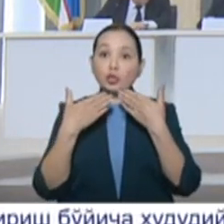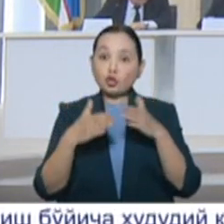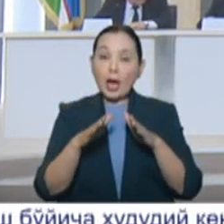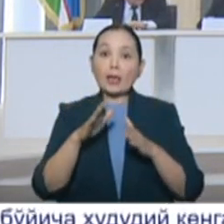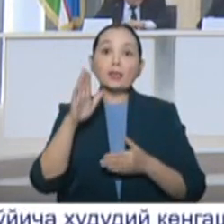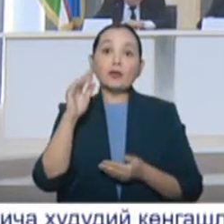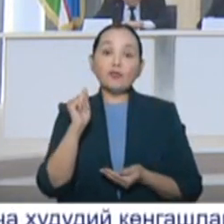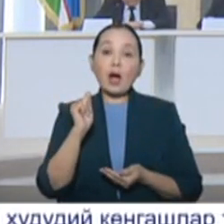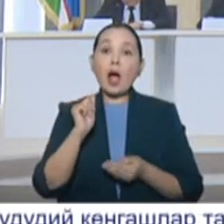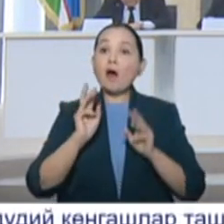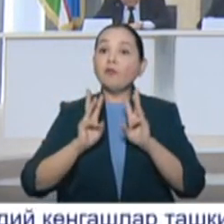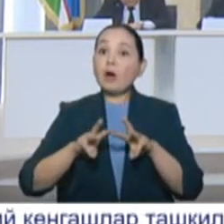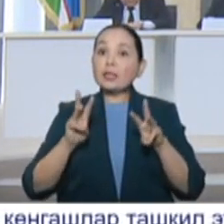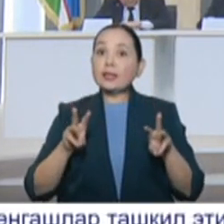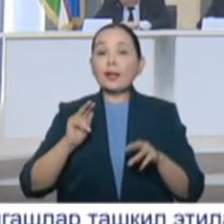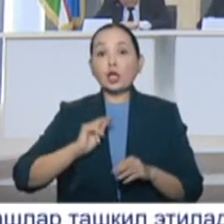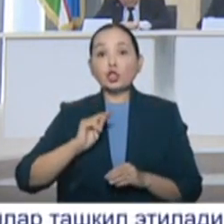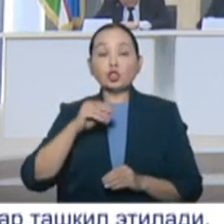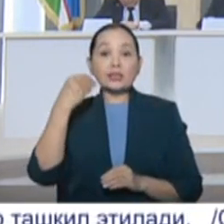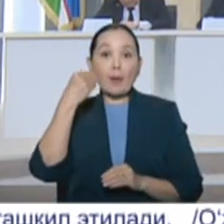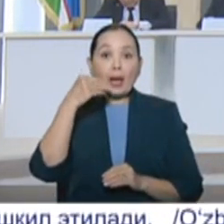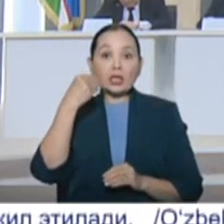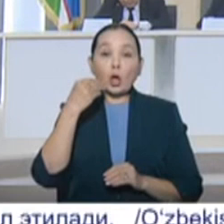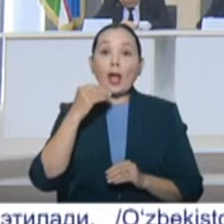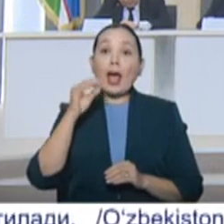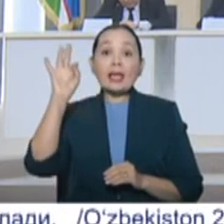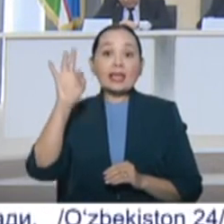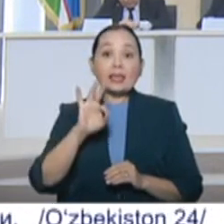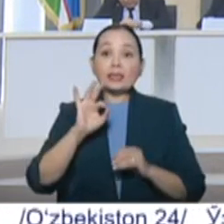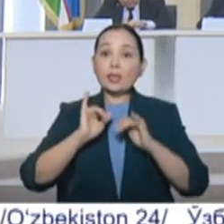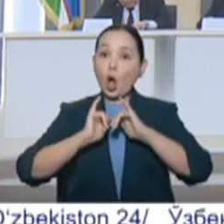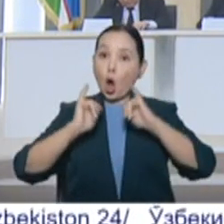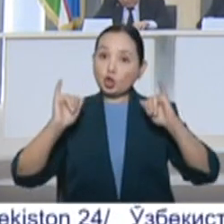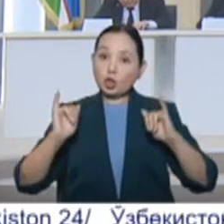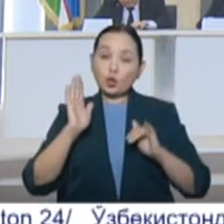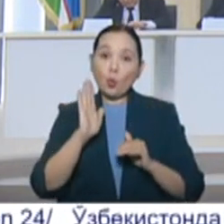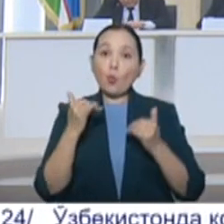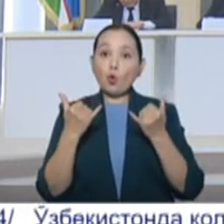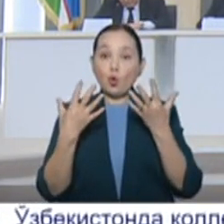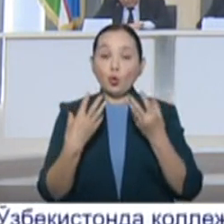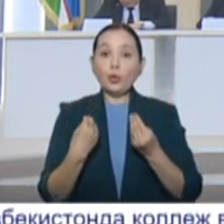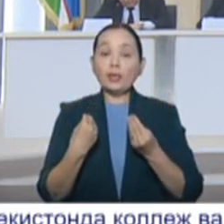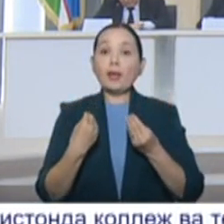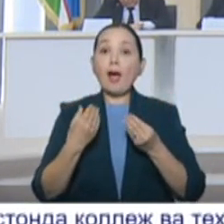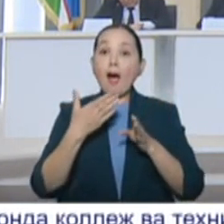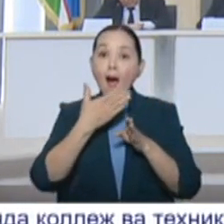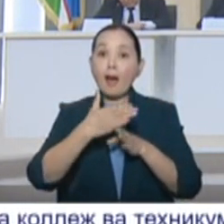va vazirlikni ish samaradorligini keskin oshirish bo'yicha bugungi kunda